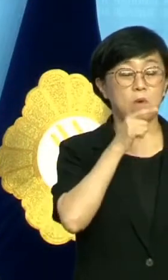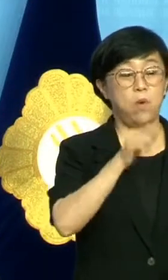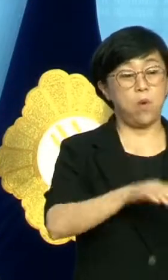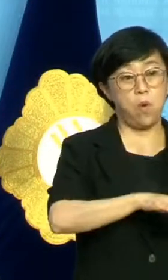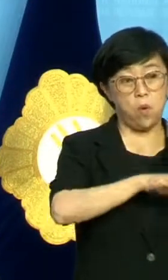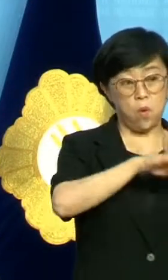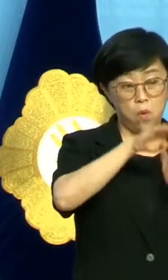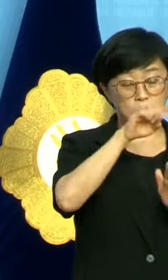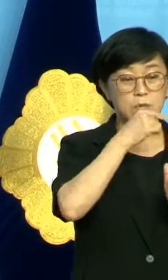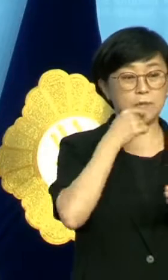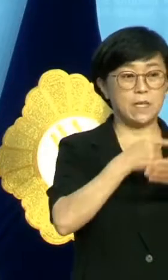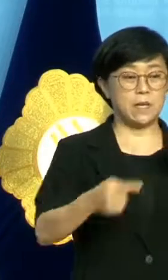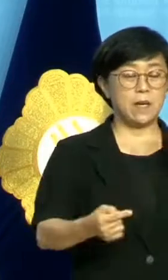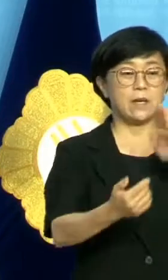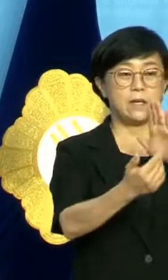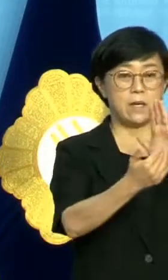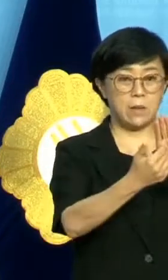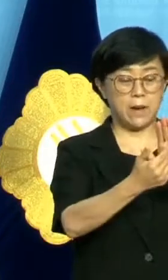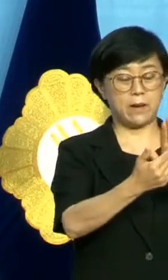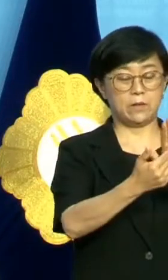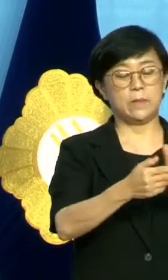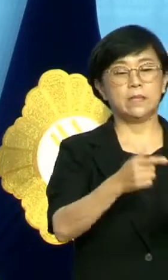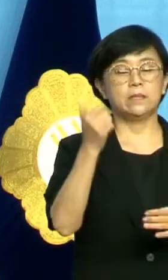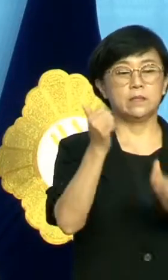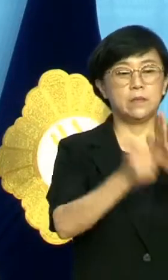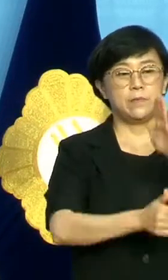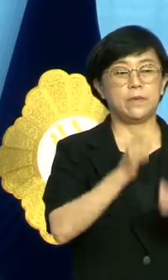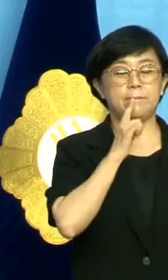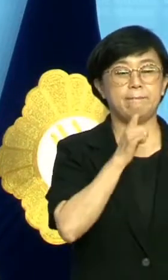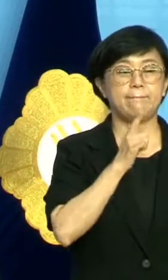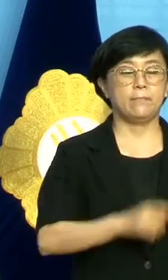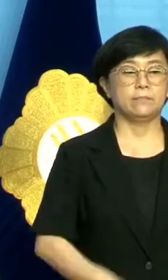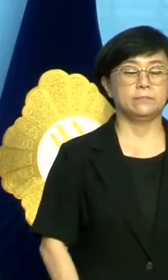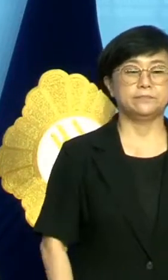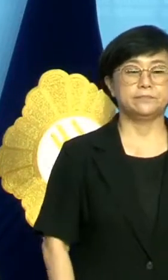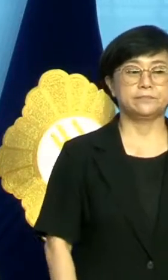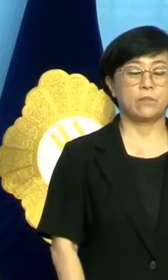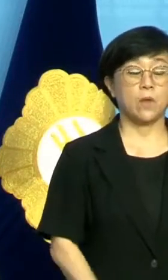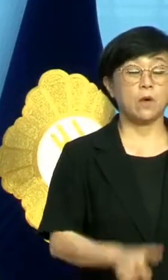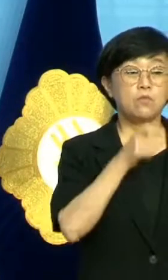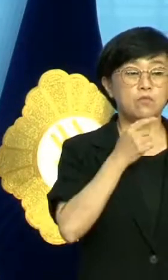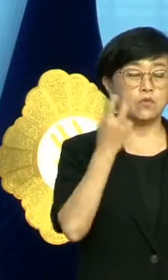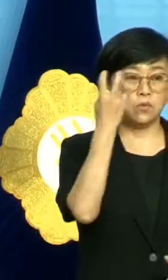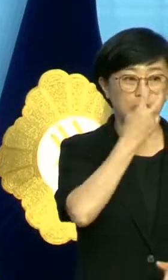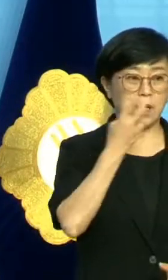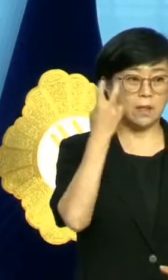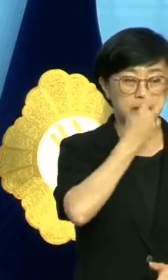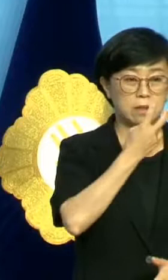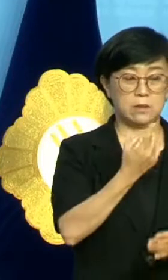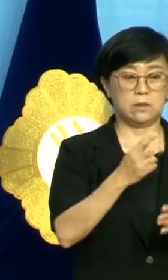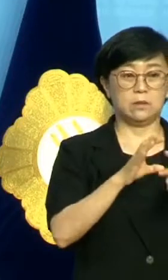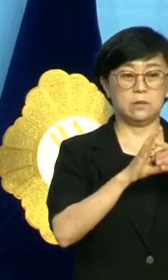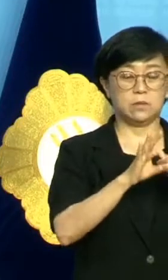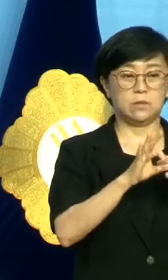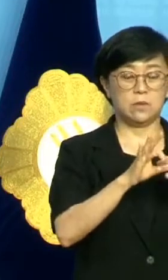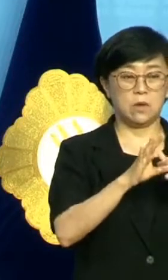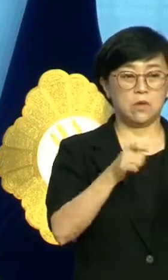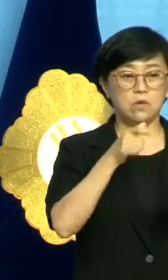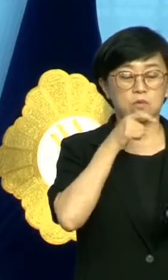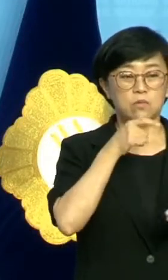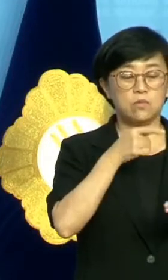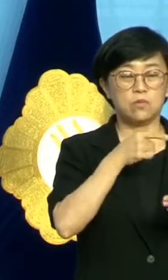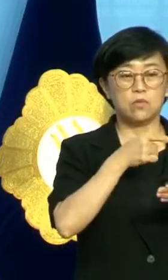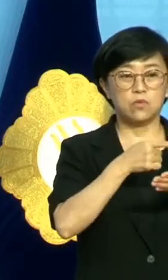실패로 인한 인 즈 이기도 합니다 따라서 어느 서는 물관리 일어나 를 통한 수애 방지